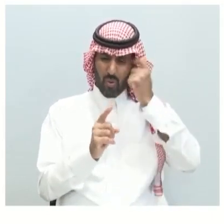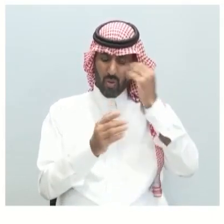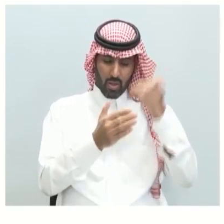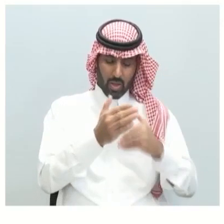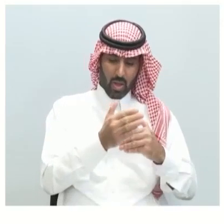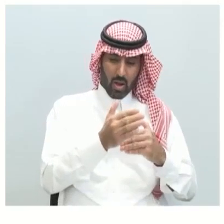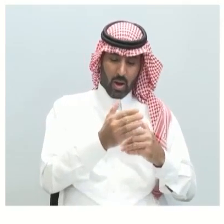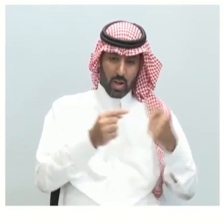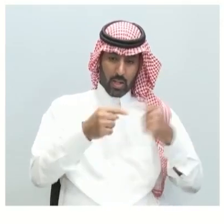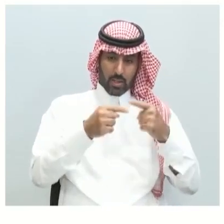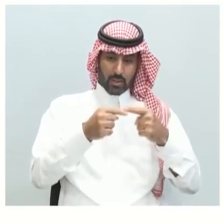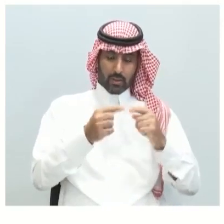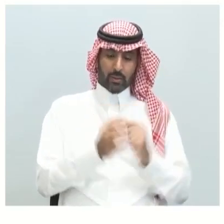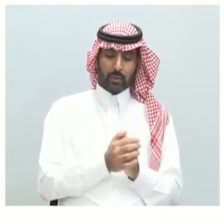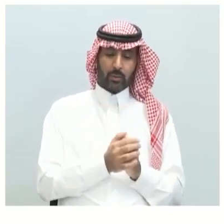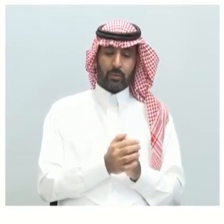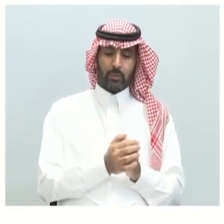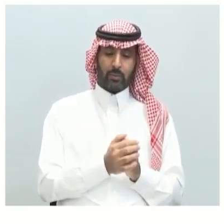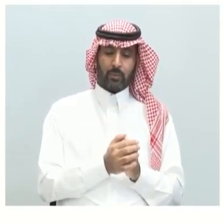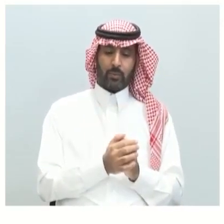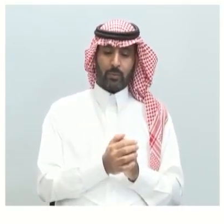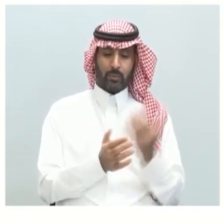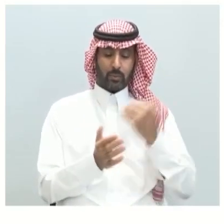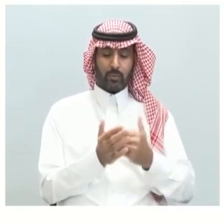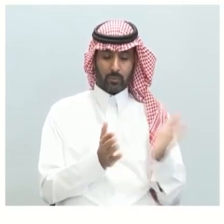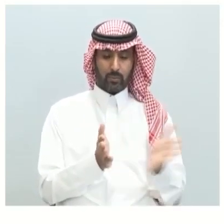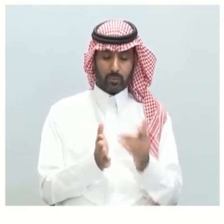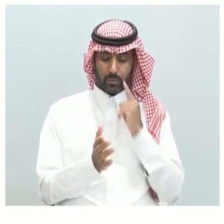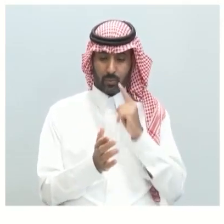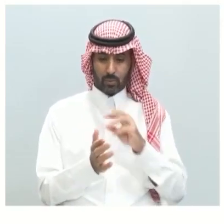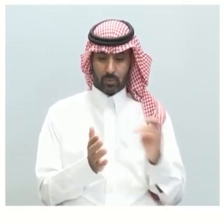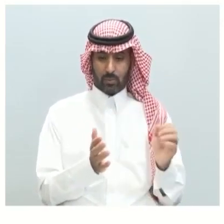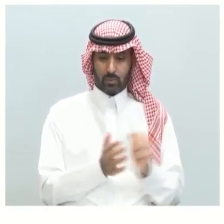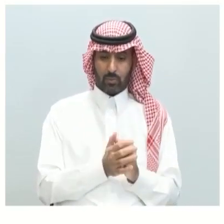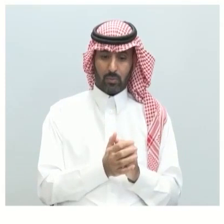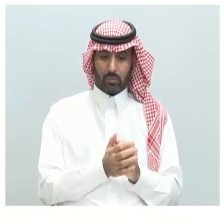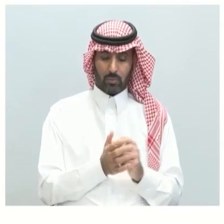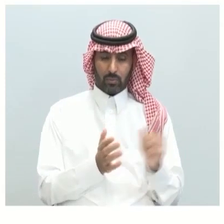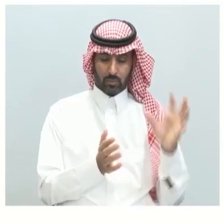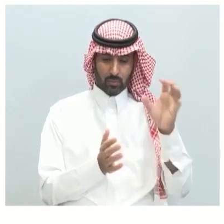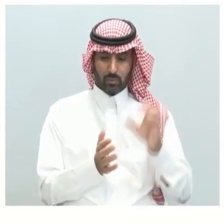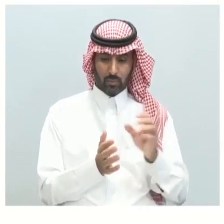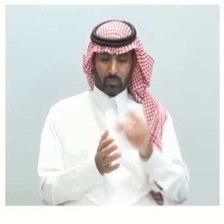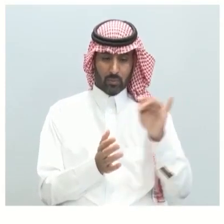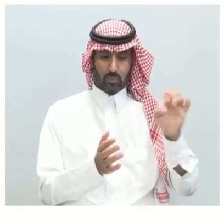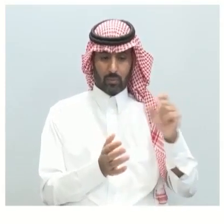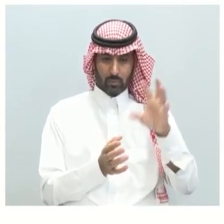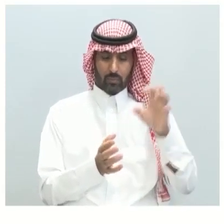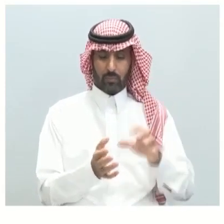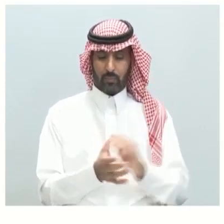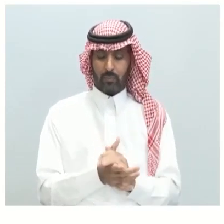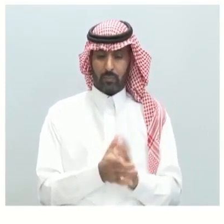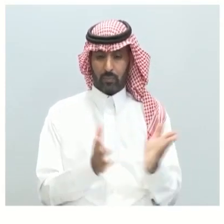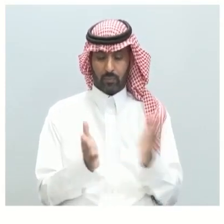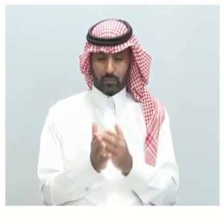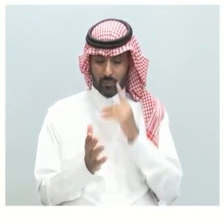المقام والعكس ممتاز بعد ذلك تطبق وتضع الارقام قام الموجوده